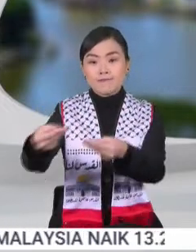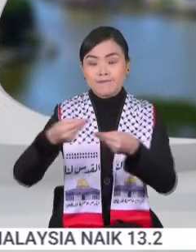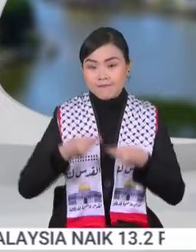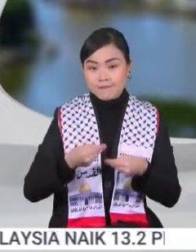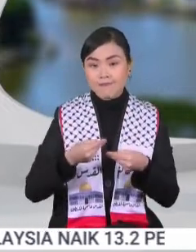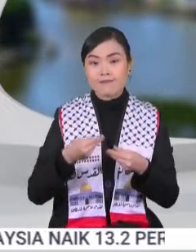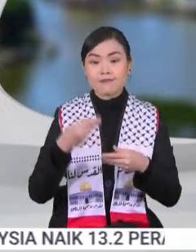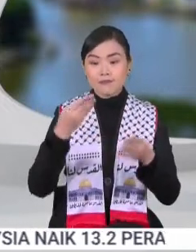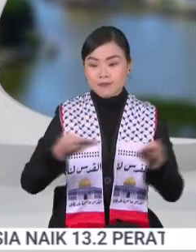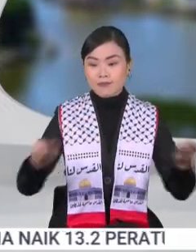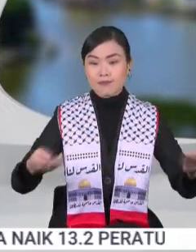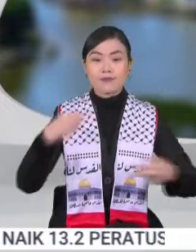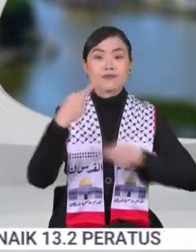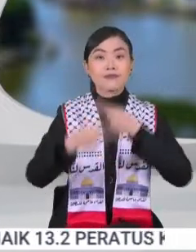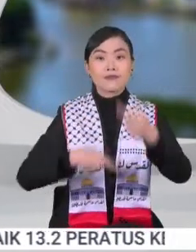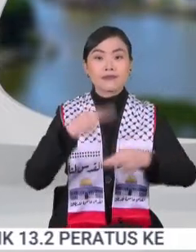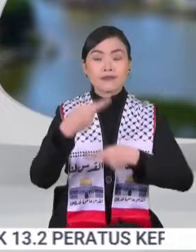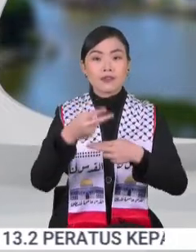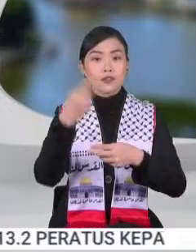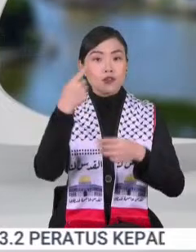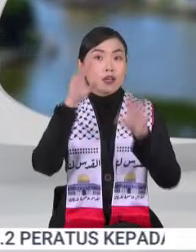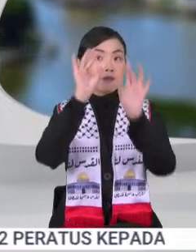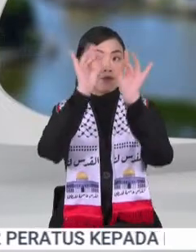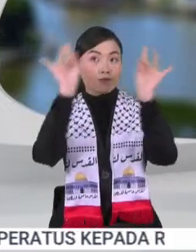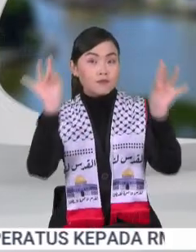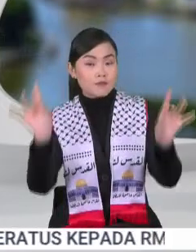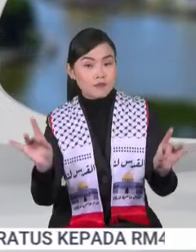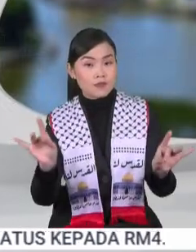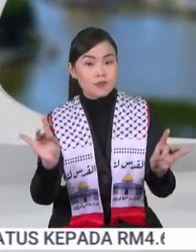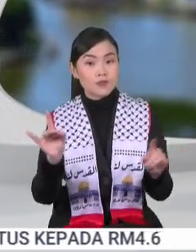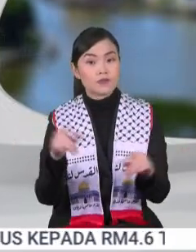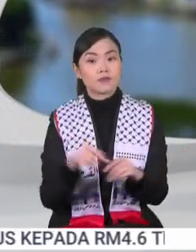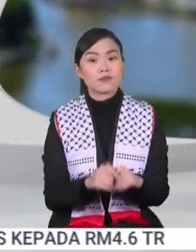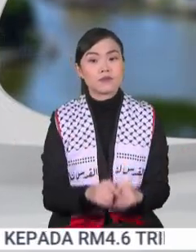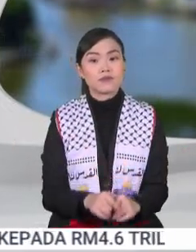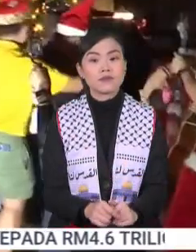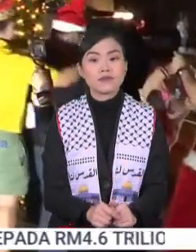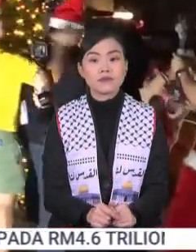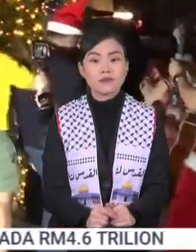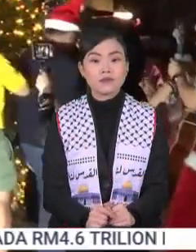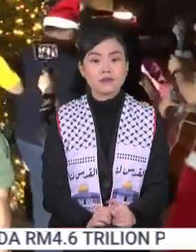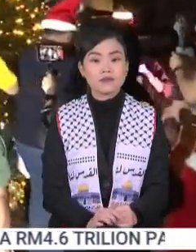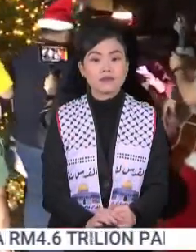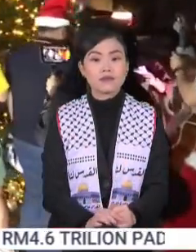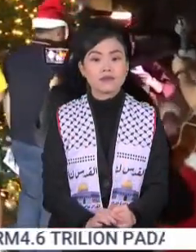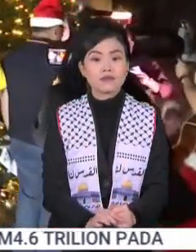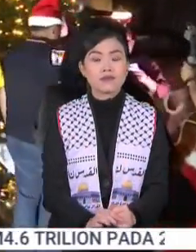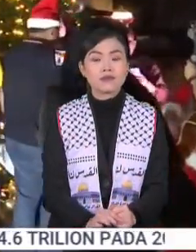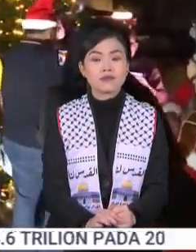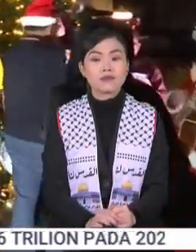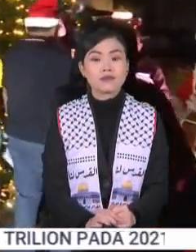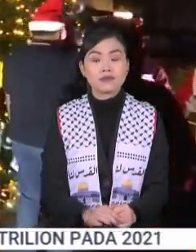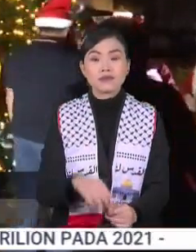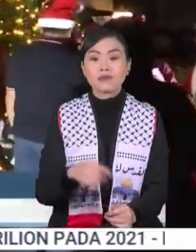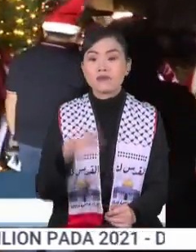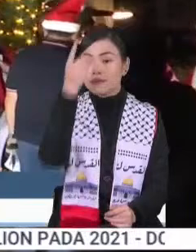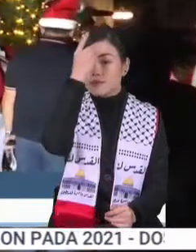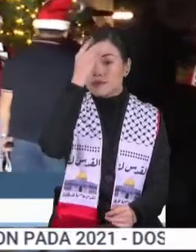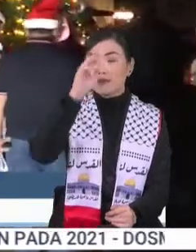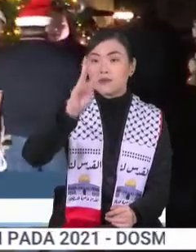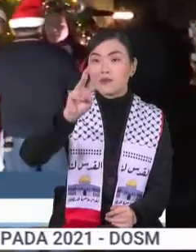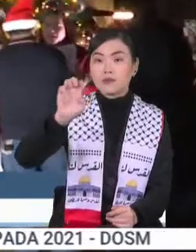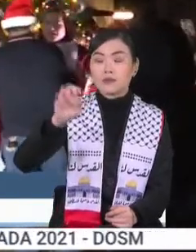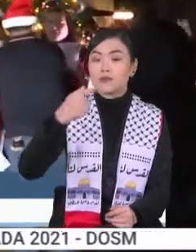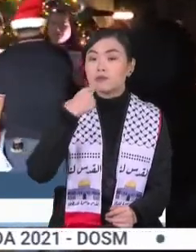semula untuk pelbagai kegunaan dekorasi pada masa akan datang Datuk we hongseng berkata